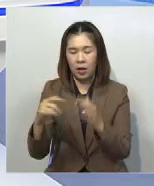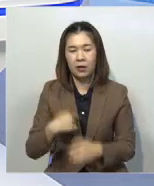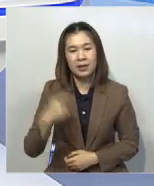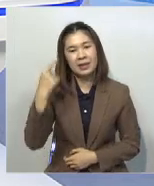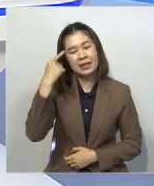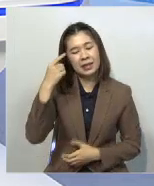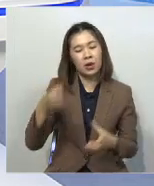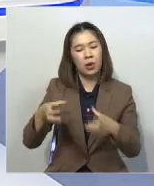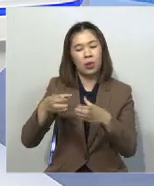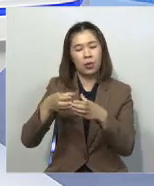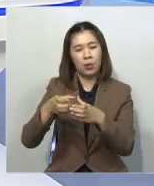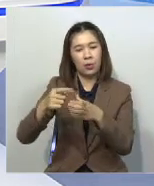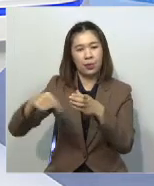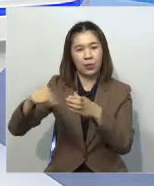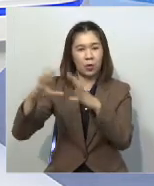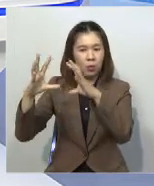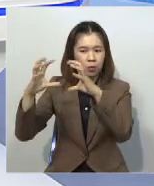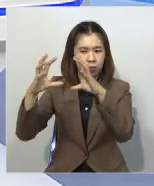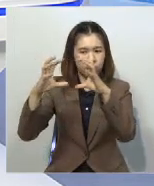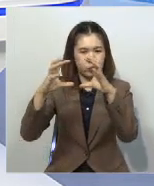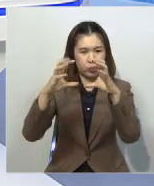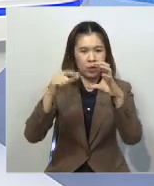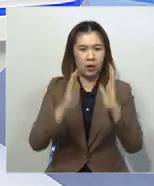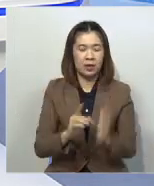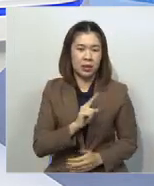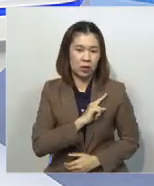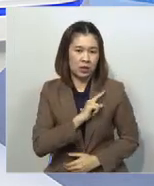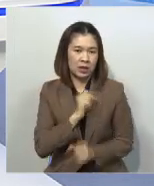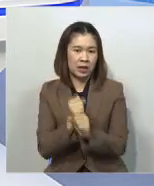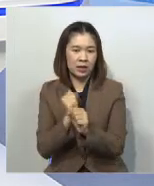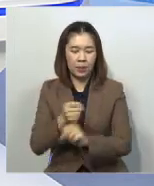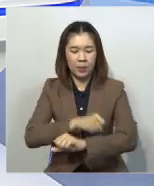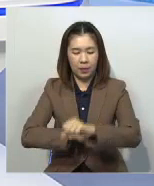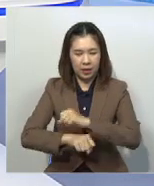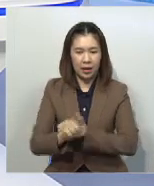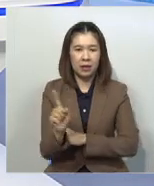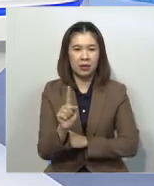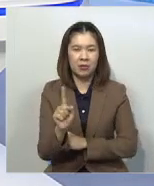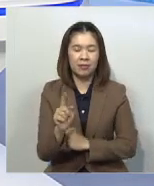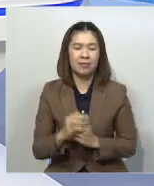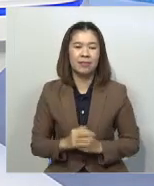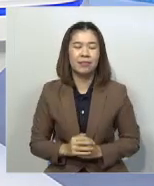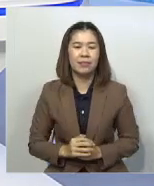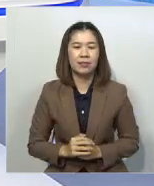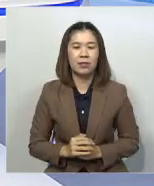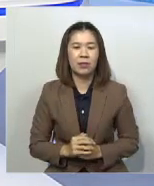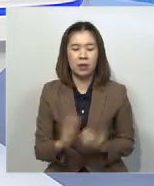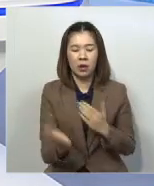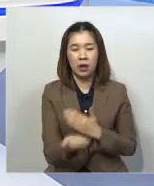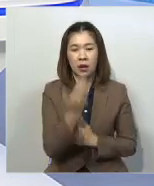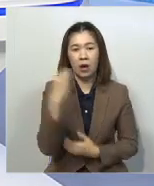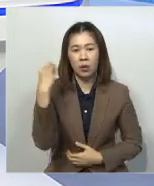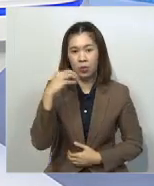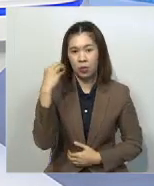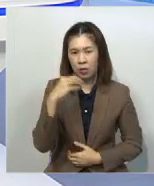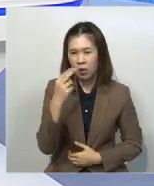การเลยว่าอากลุ่มเมฆฝนน่าจะเคลื่อนมาอยู่ประมาณไหนแล้วเจ้าหน้าที่จะต้องเข้าไปปฏิบัติการเมื่อไหร่แต่ว่าในขณะเดียวกันในทุกๆเช้าก็จะต้องประ